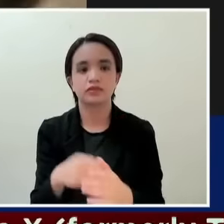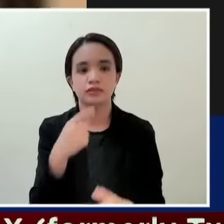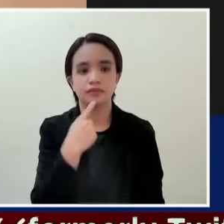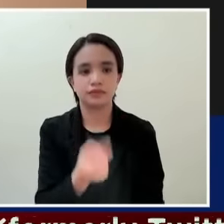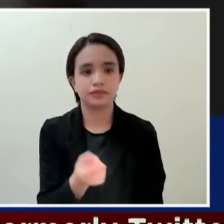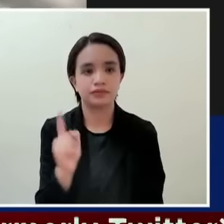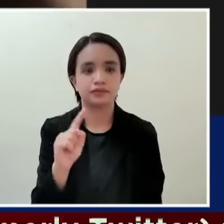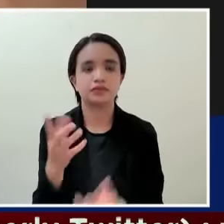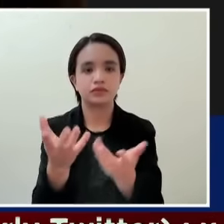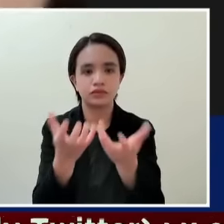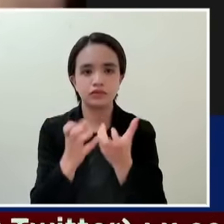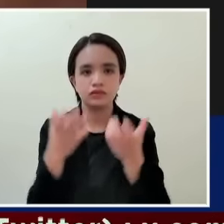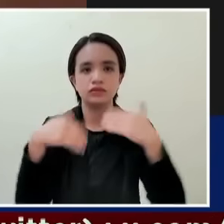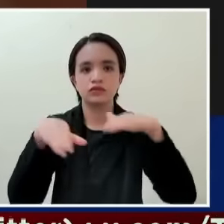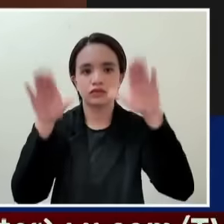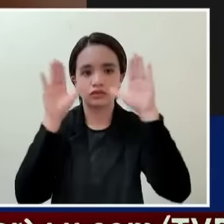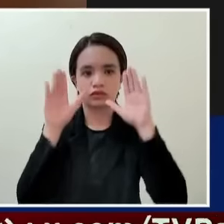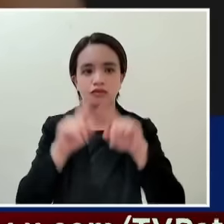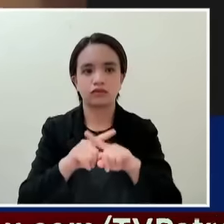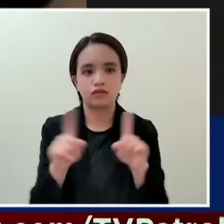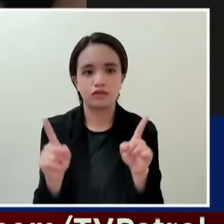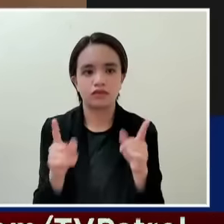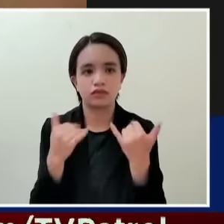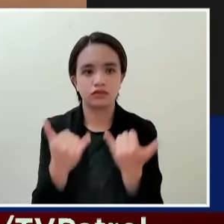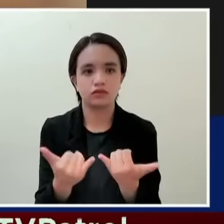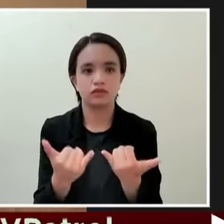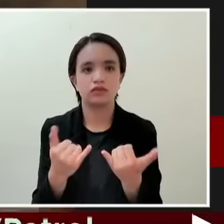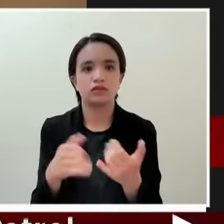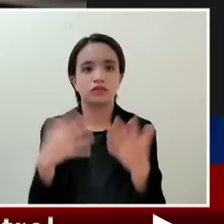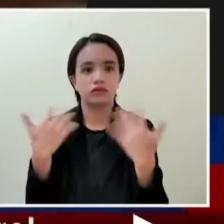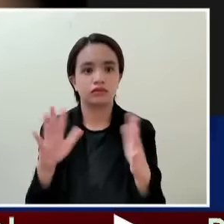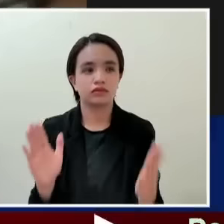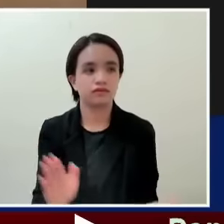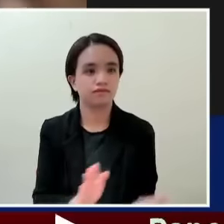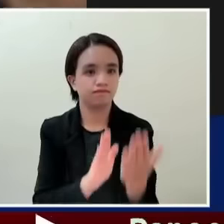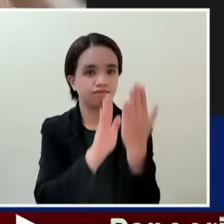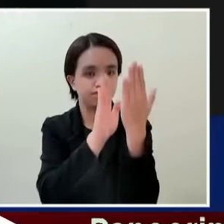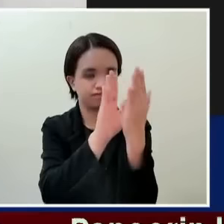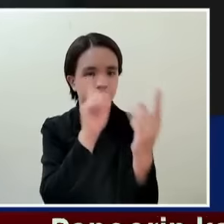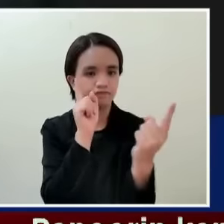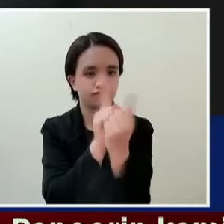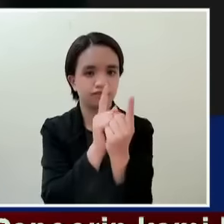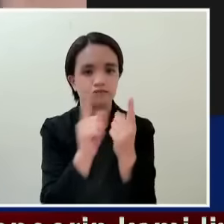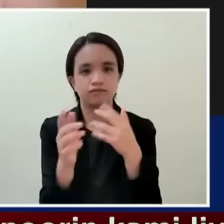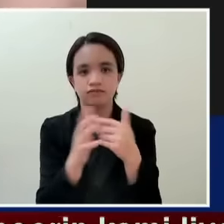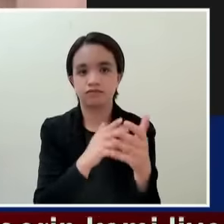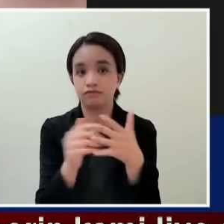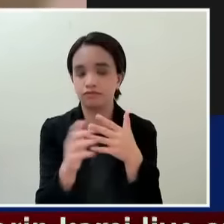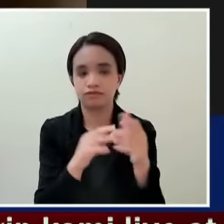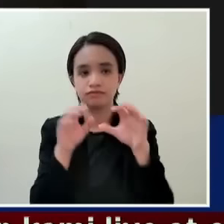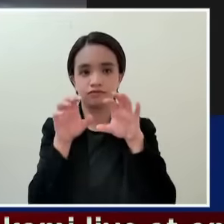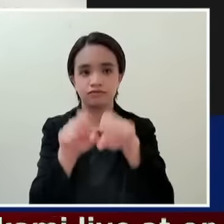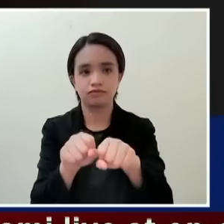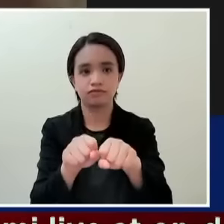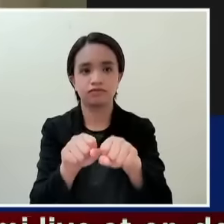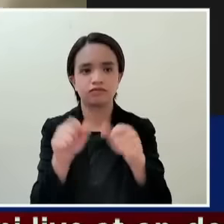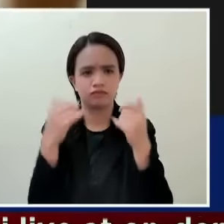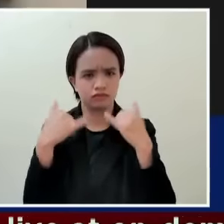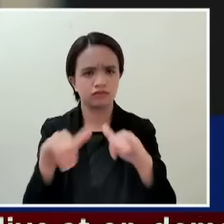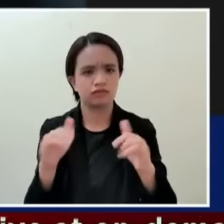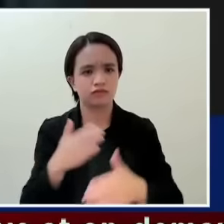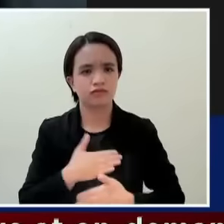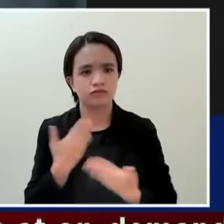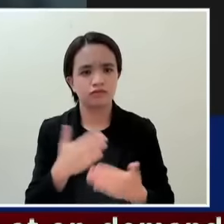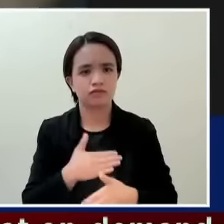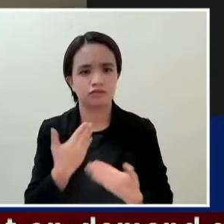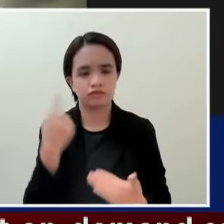niyang sumuko. Samantalang na nakaharap natin ang personal si Mayor Go at kahit arestado siya, kabayan, tila masaya ang kanyang